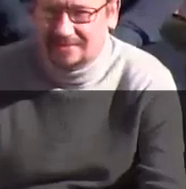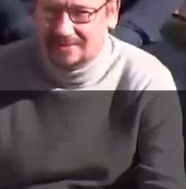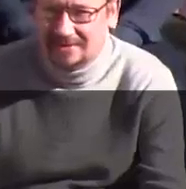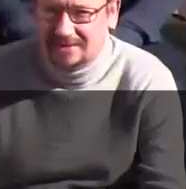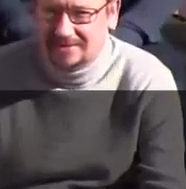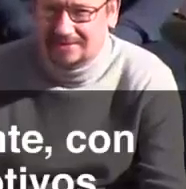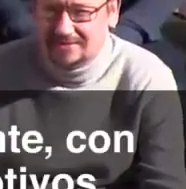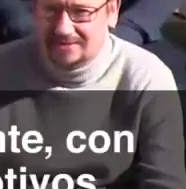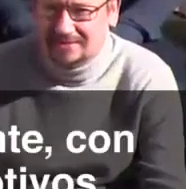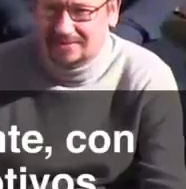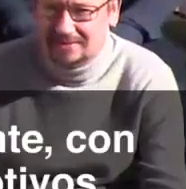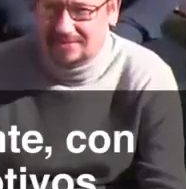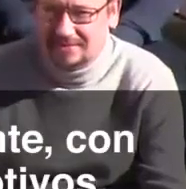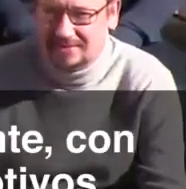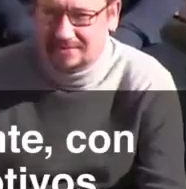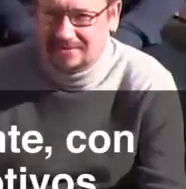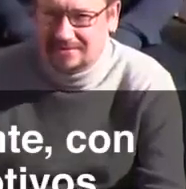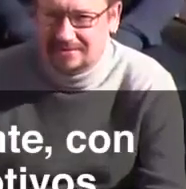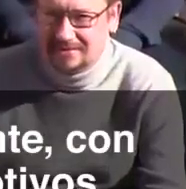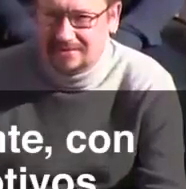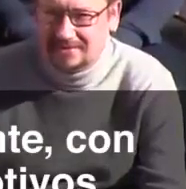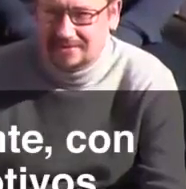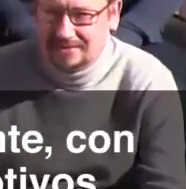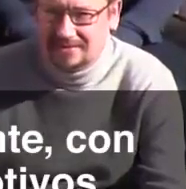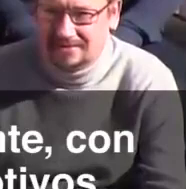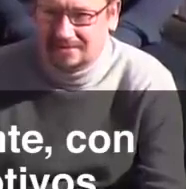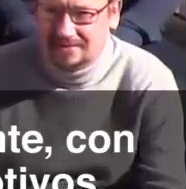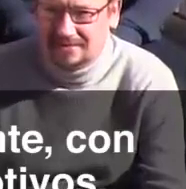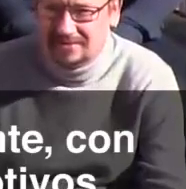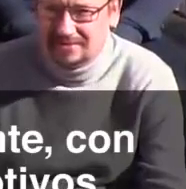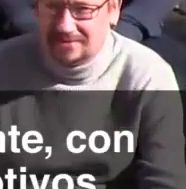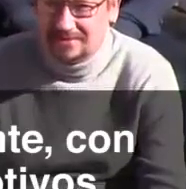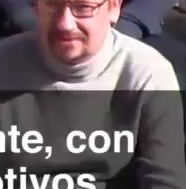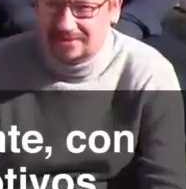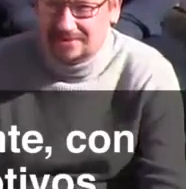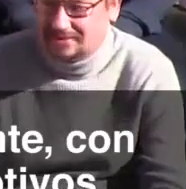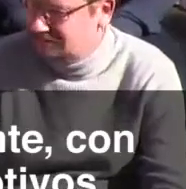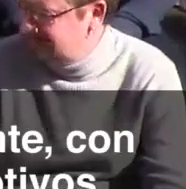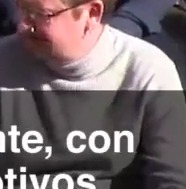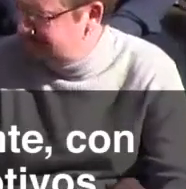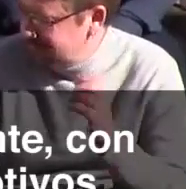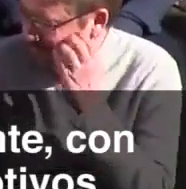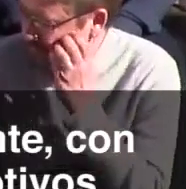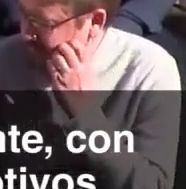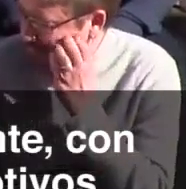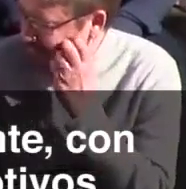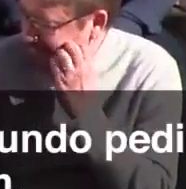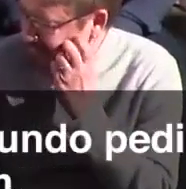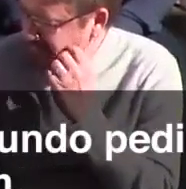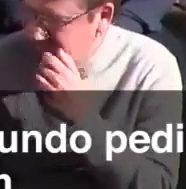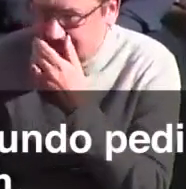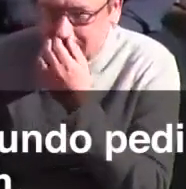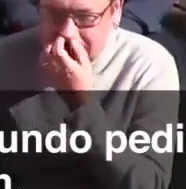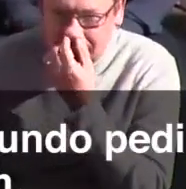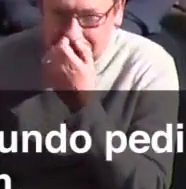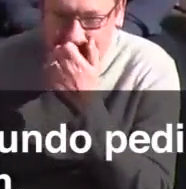Estem en una campanya electoral, per tant, diguem concretament, clarament, amb transparència i amb precisió, alguns motius per